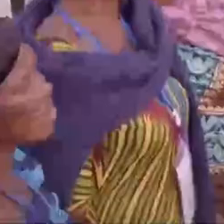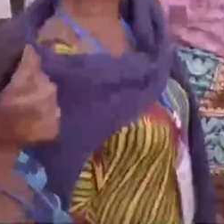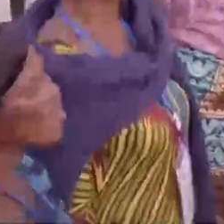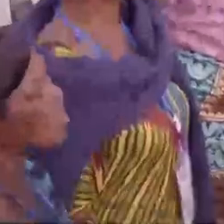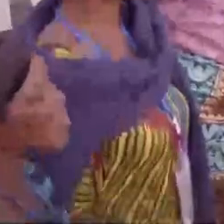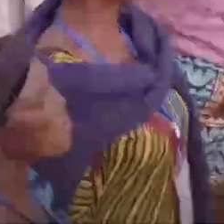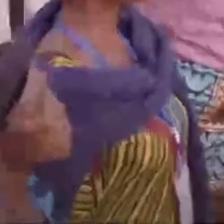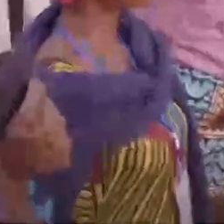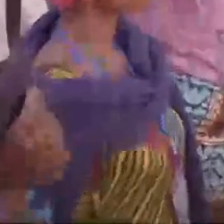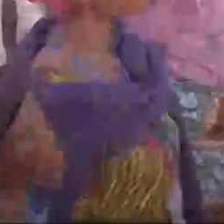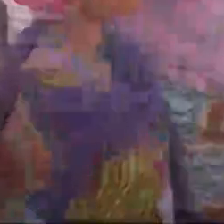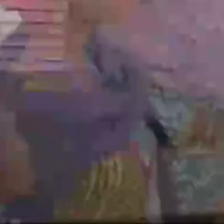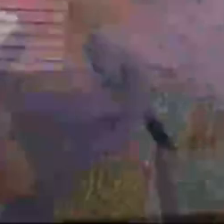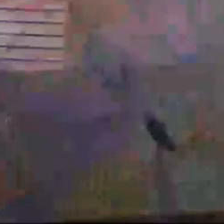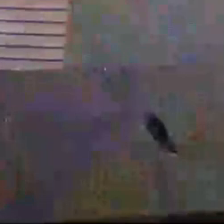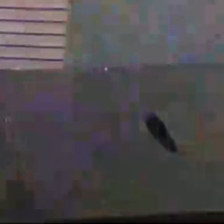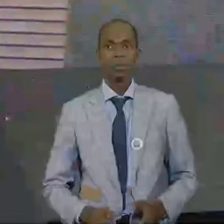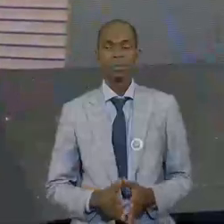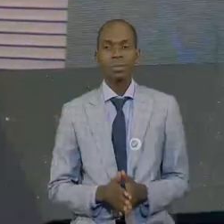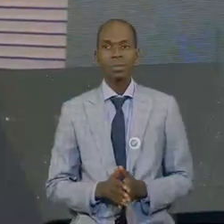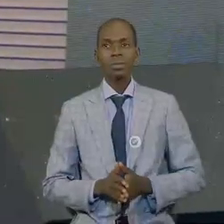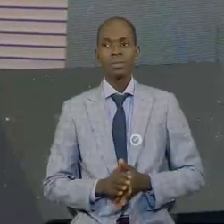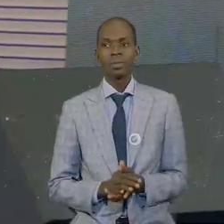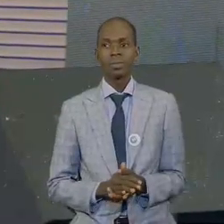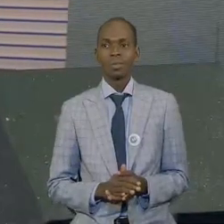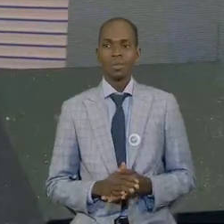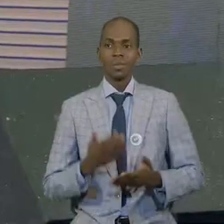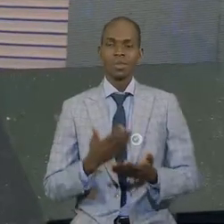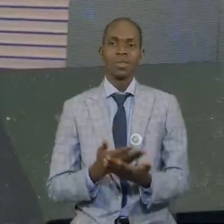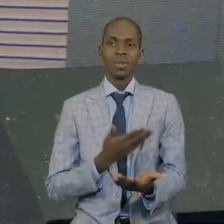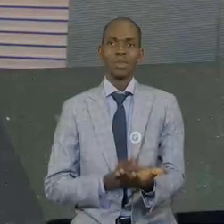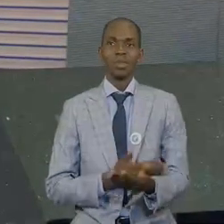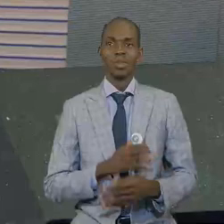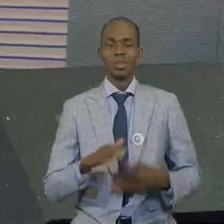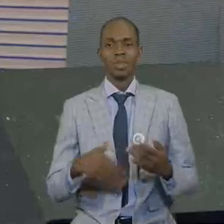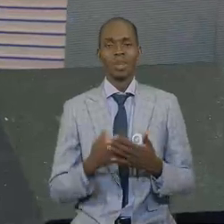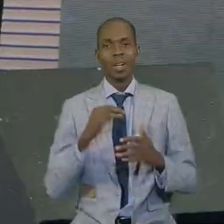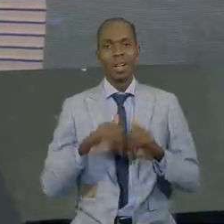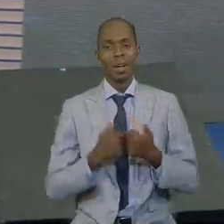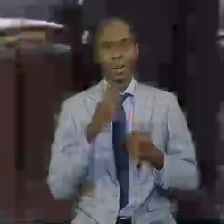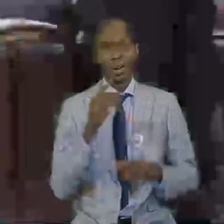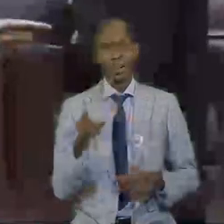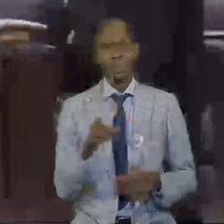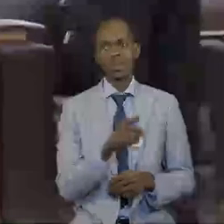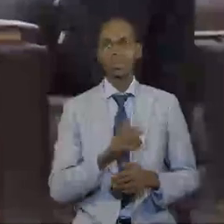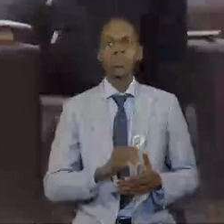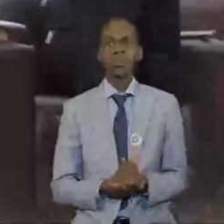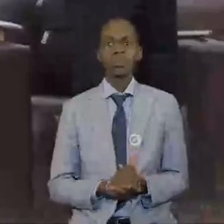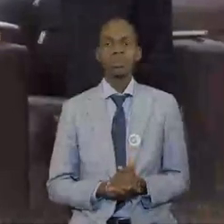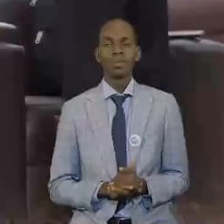Good morning today. Ça va bien? How are you? Pas de problème. No